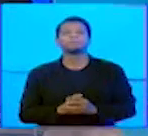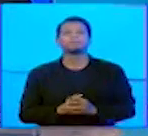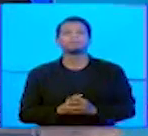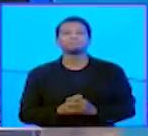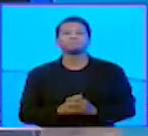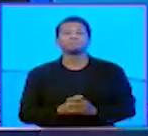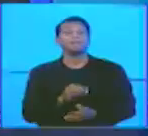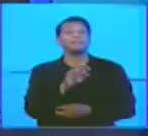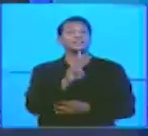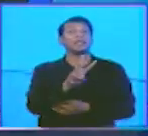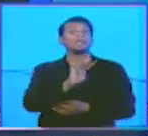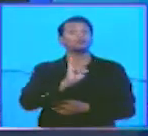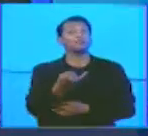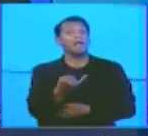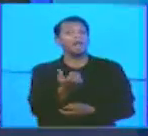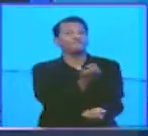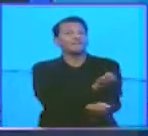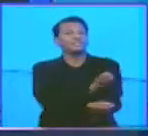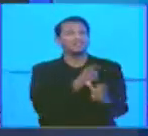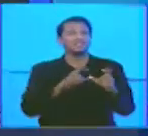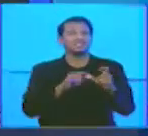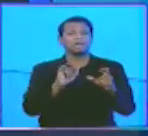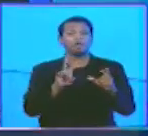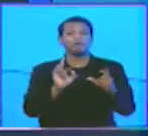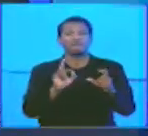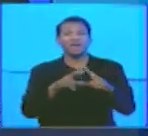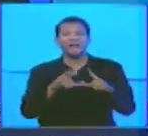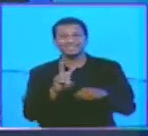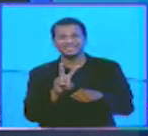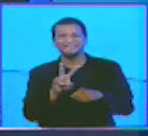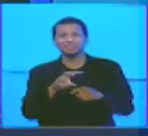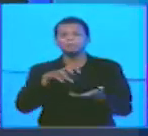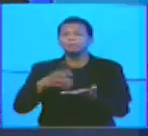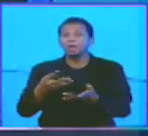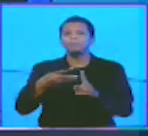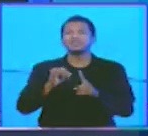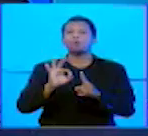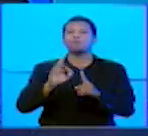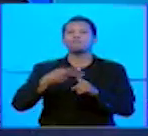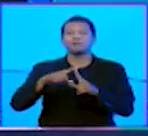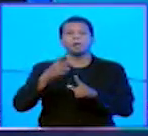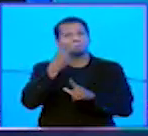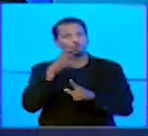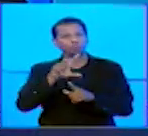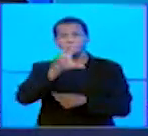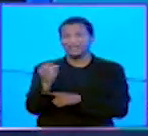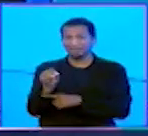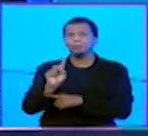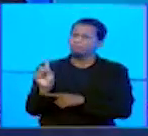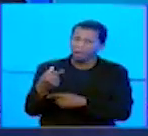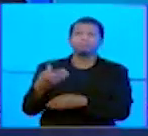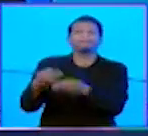23 juta dosis vaksin sinopec yang berada di Biofarma Bandung Jawa Barat pada mulai didistribusikan ke 10.000